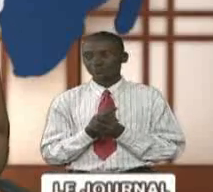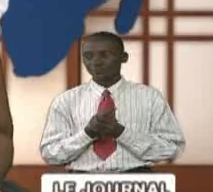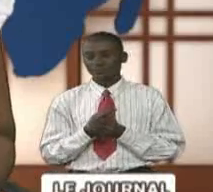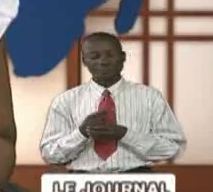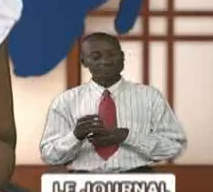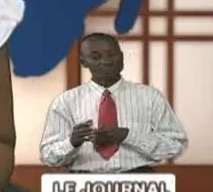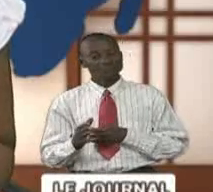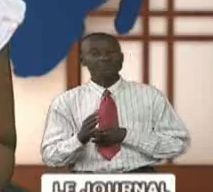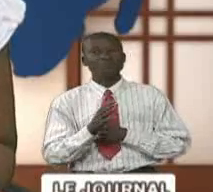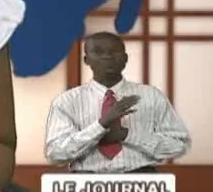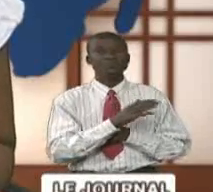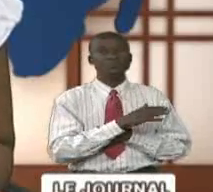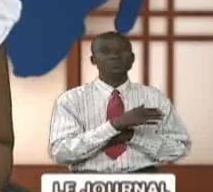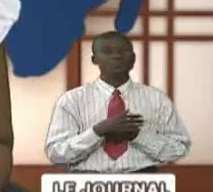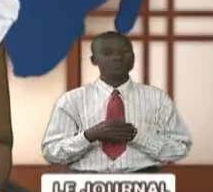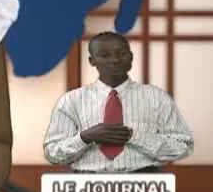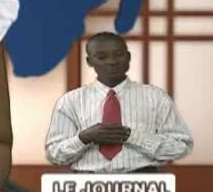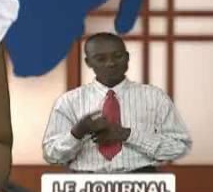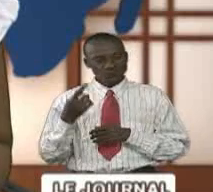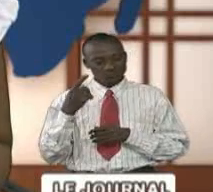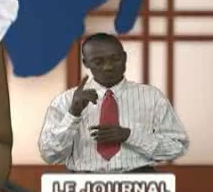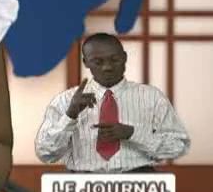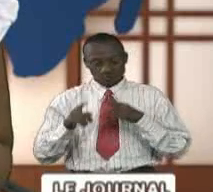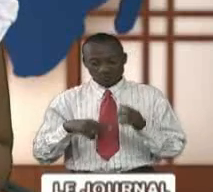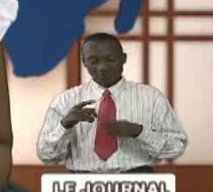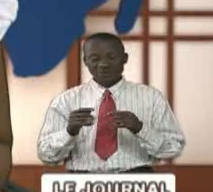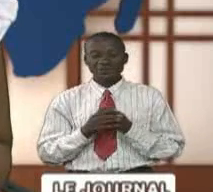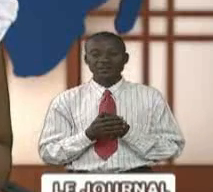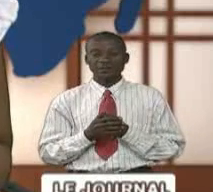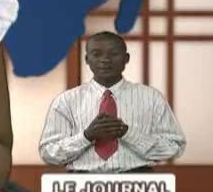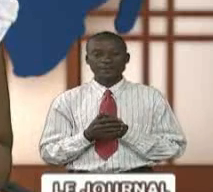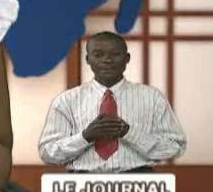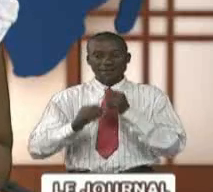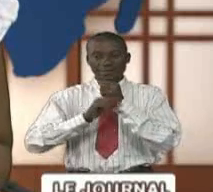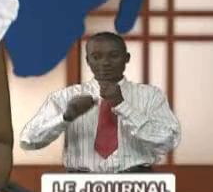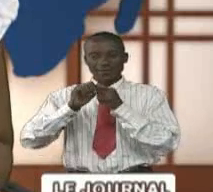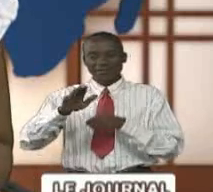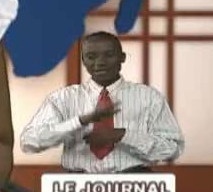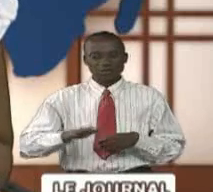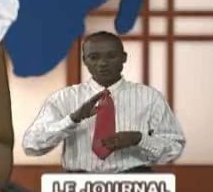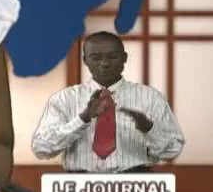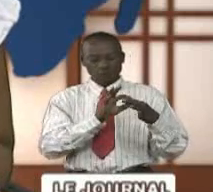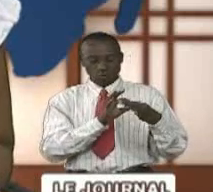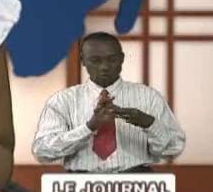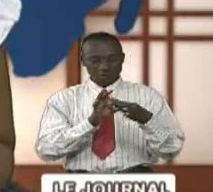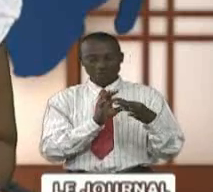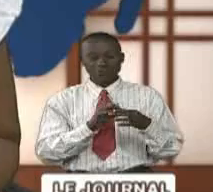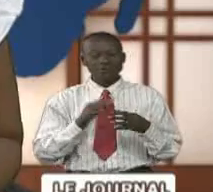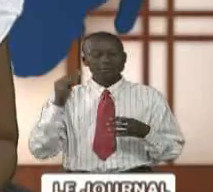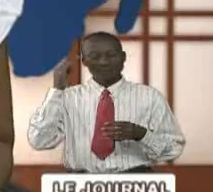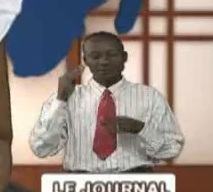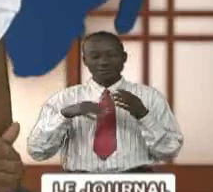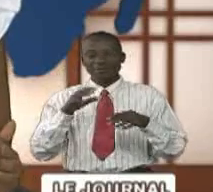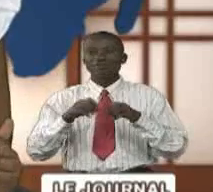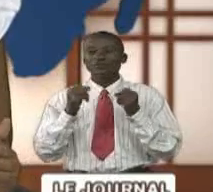C'est en prélude du lancement de la campagne nationale de solidarité que le ministre des Affaires sociales a tenu ce